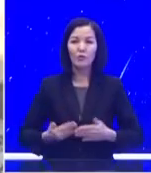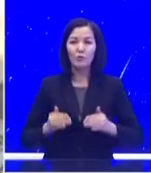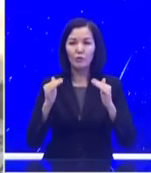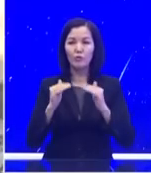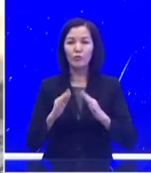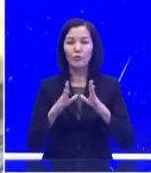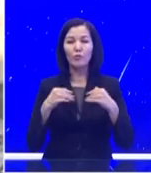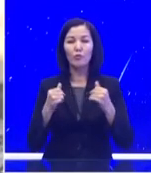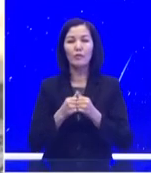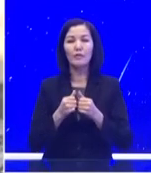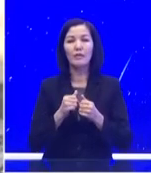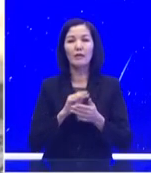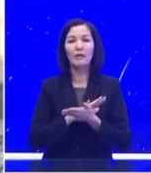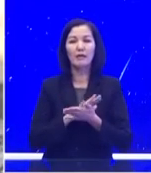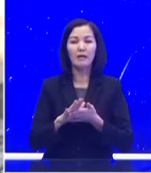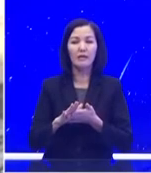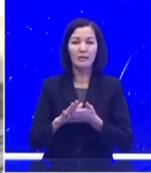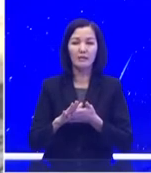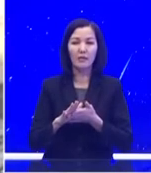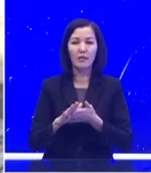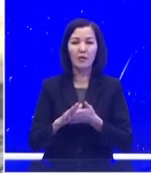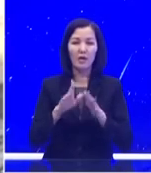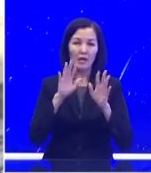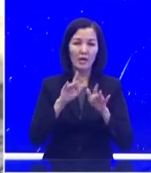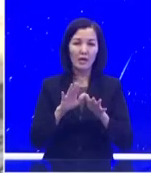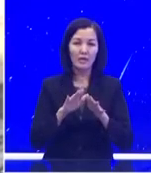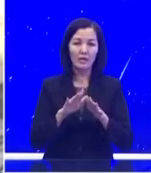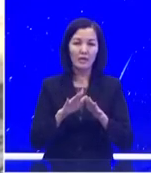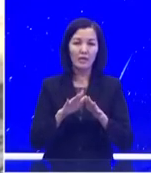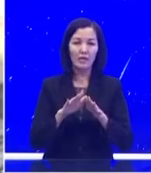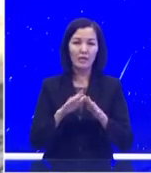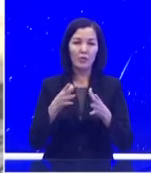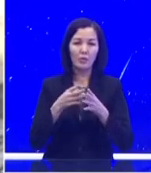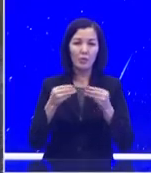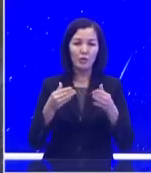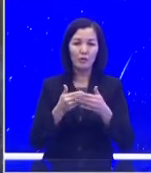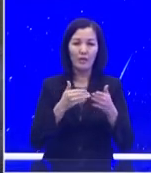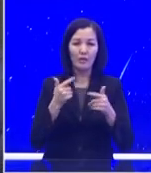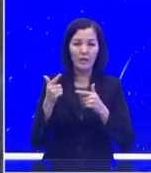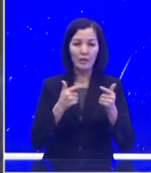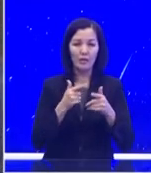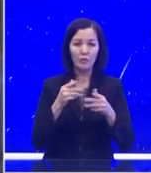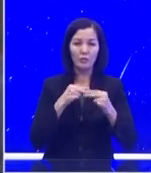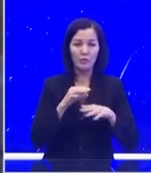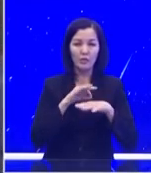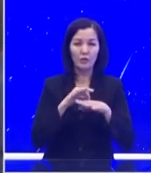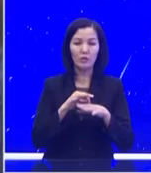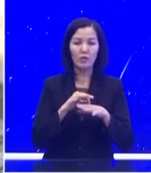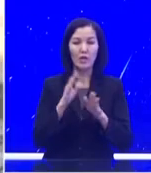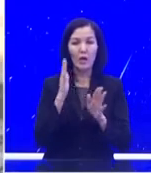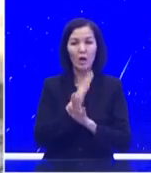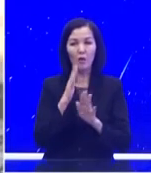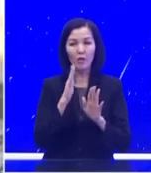ауласынан қарды шығару, арықтарын тазалау, жалпы көктемге дайындық жұмыстар жүргізілді. Қазгидрометтің болжауы